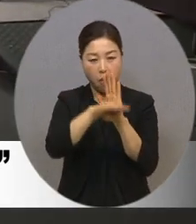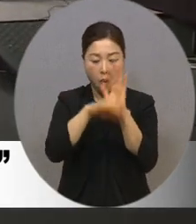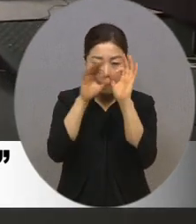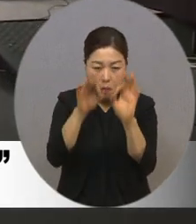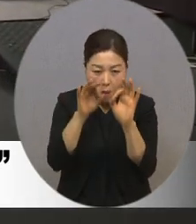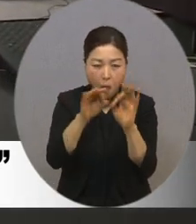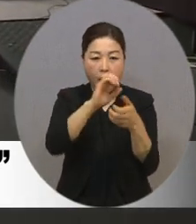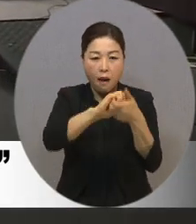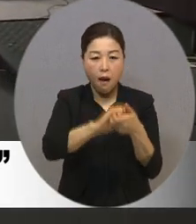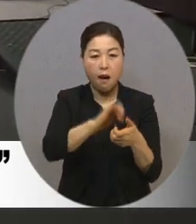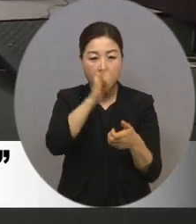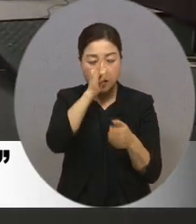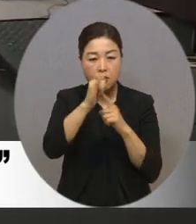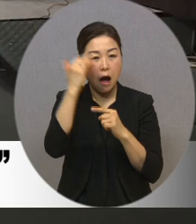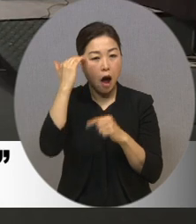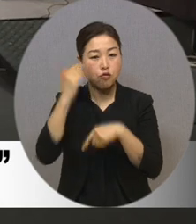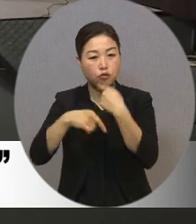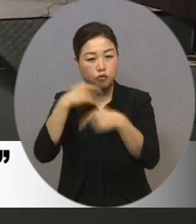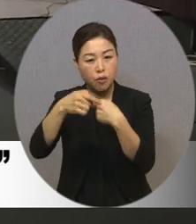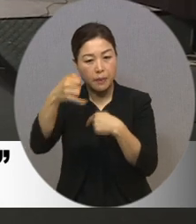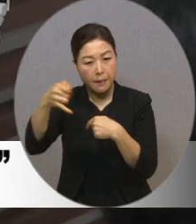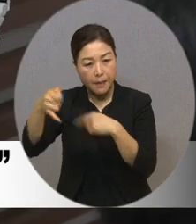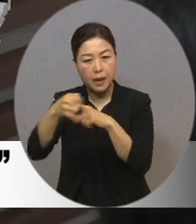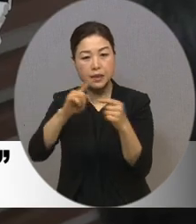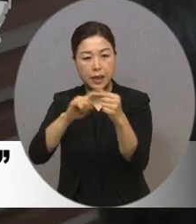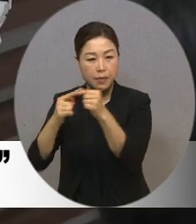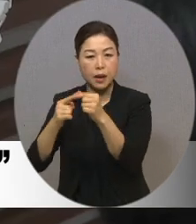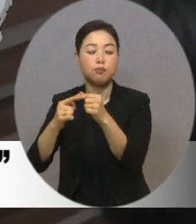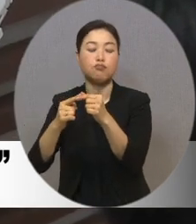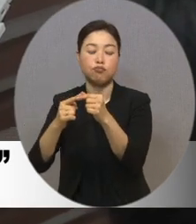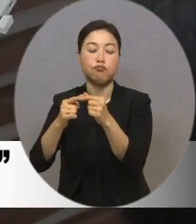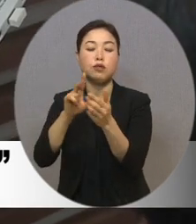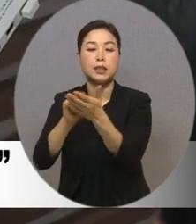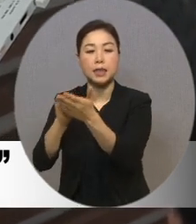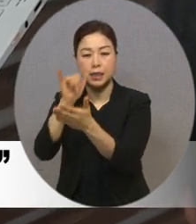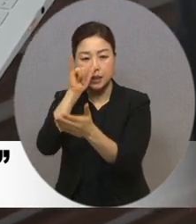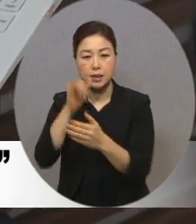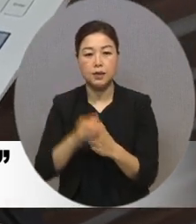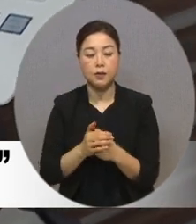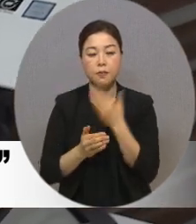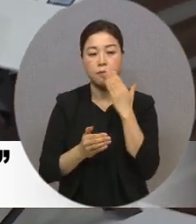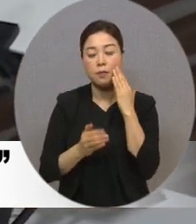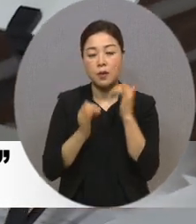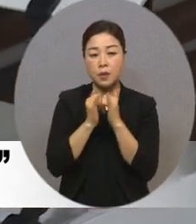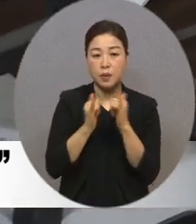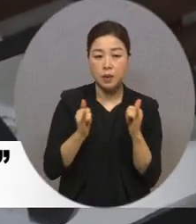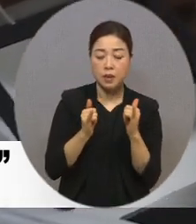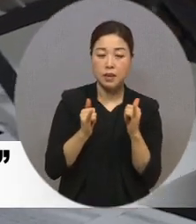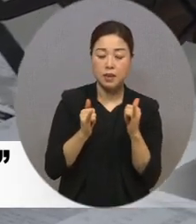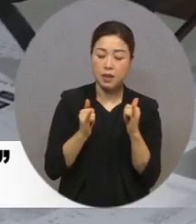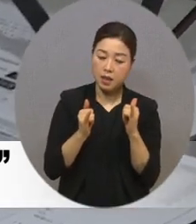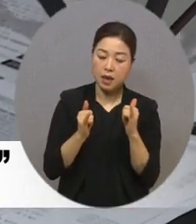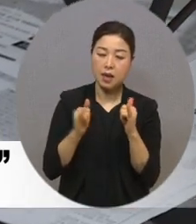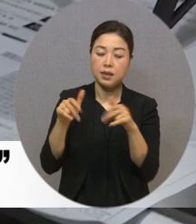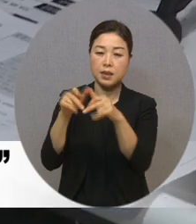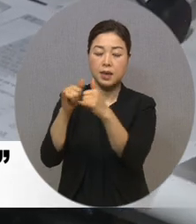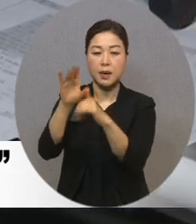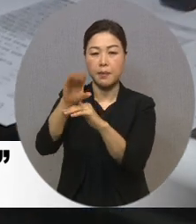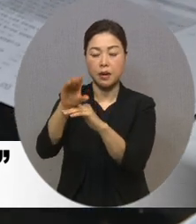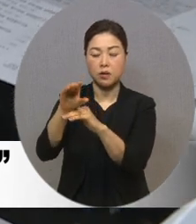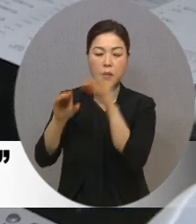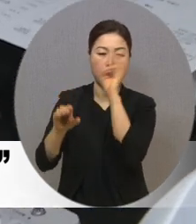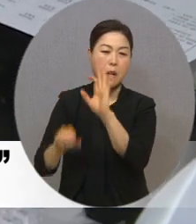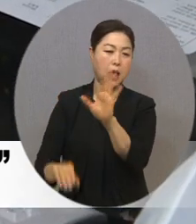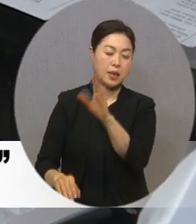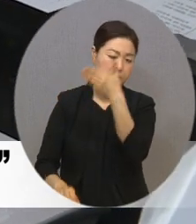제한, 부정확한 한국 수어와 자막 등으로 농인 시청자들이 장애인 방송을 외면하는 현상까지 벌어지고